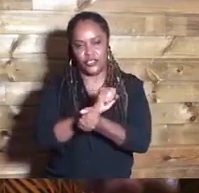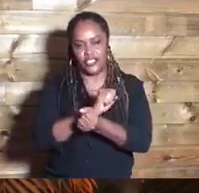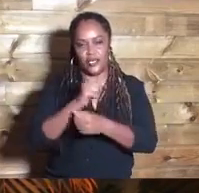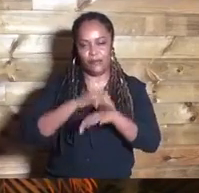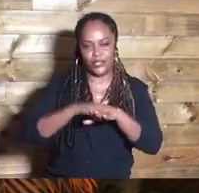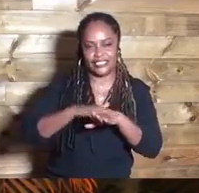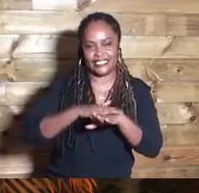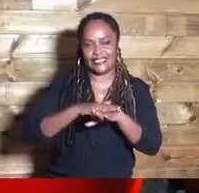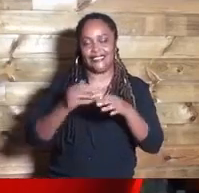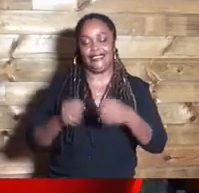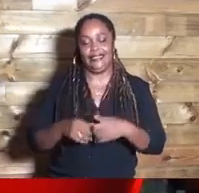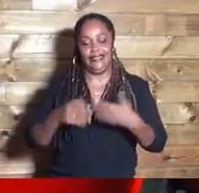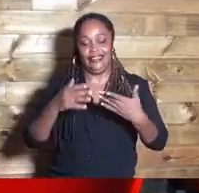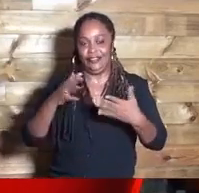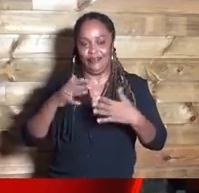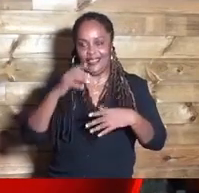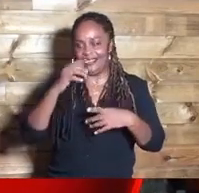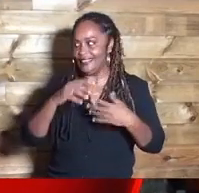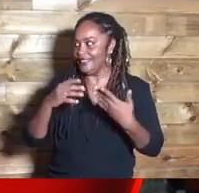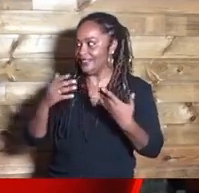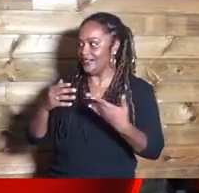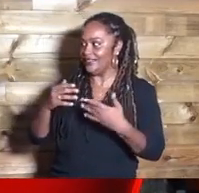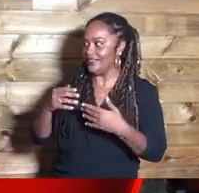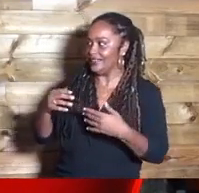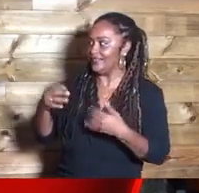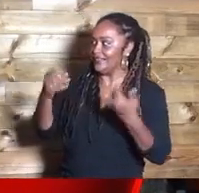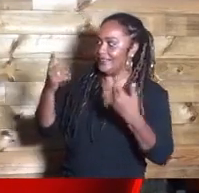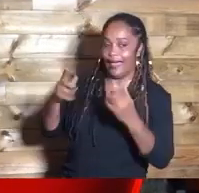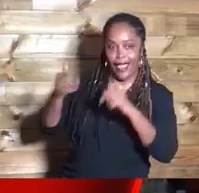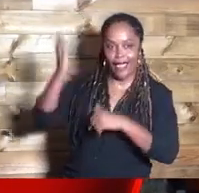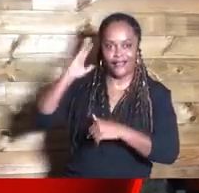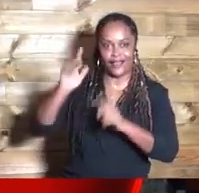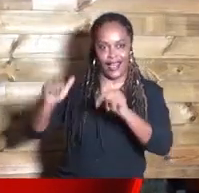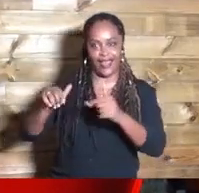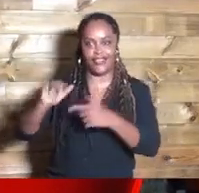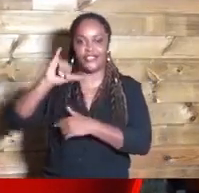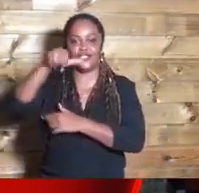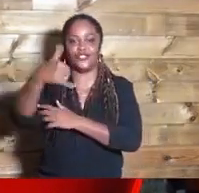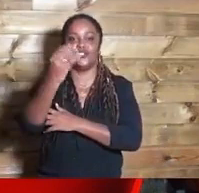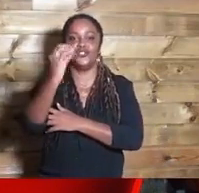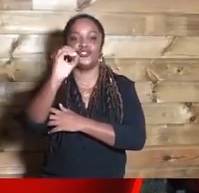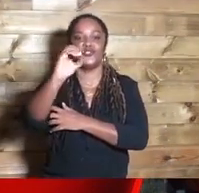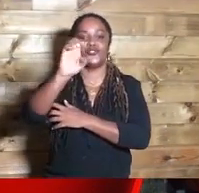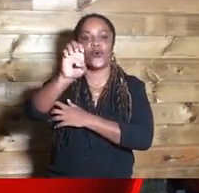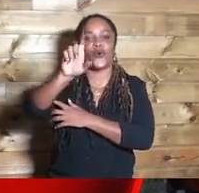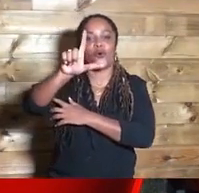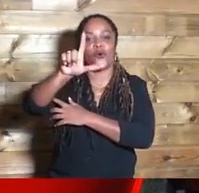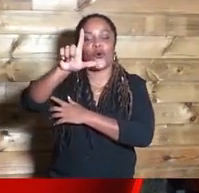Et parmi ces prisonniers politiques, il y en avait un qui est assis là, Joël.